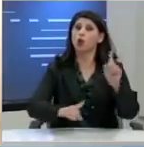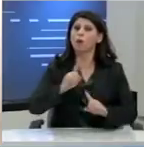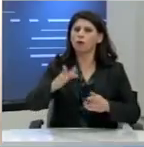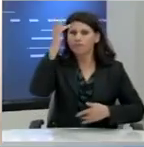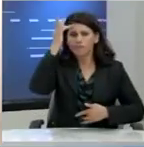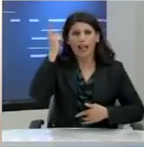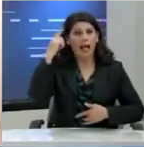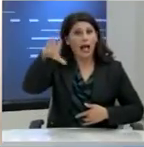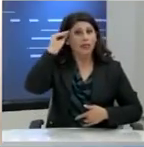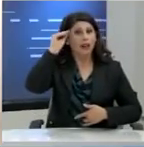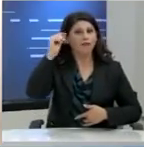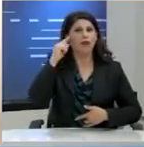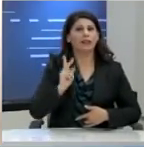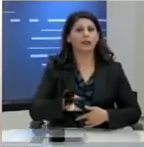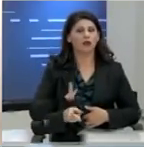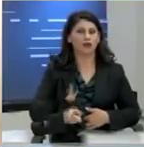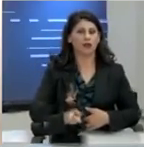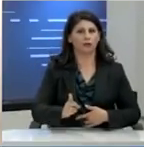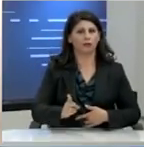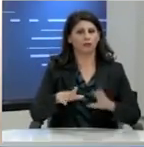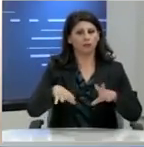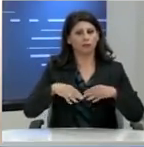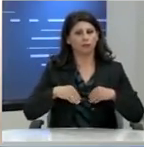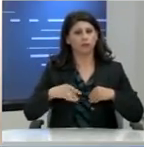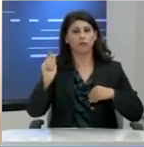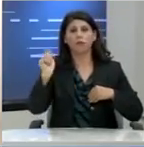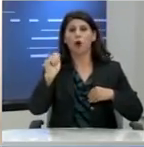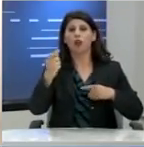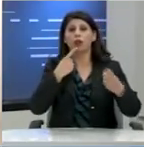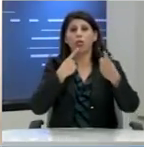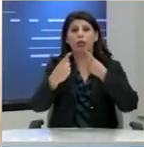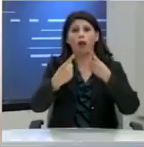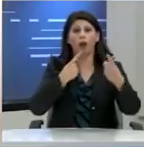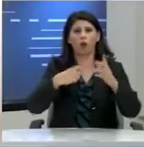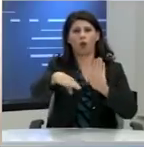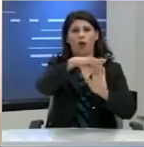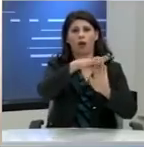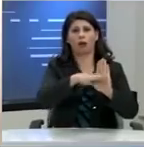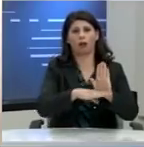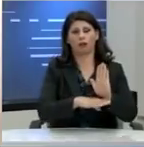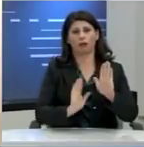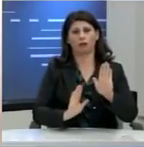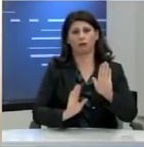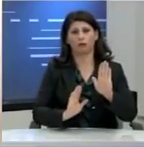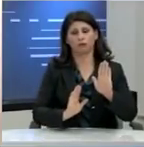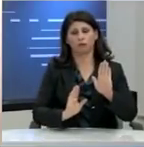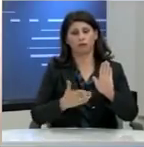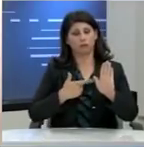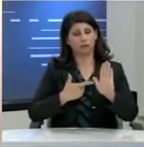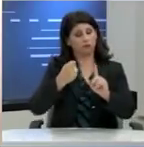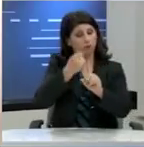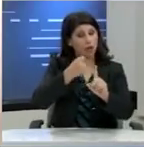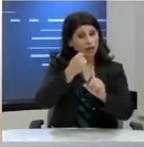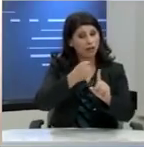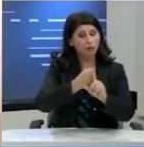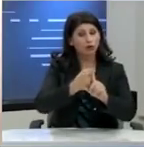να υπερασπιστούμε τις αρχές του πολιτικού διαλόγου, ολοκληρών κύριε Πρόεδρε, να υπερασπιστούμε λοιπόν τις